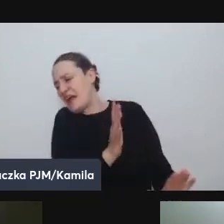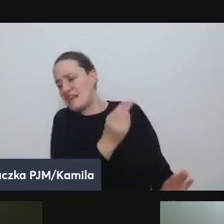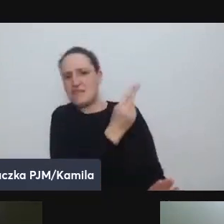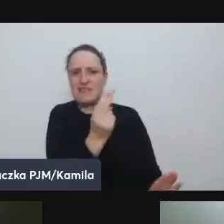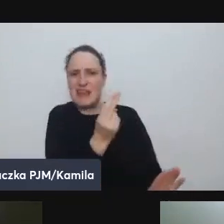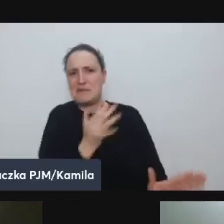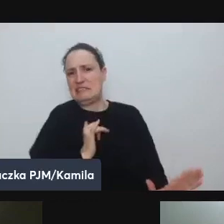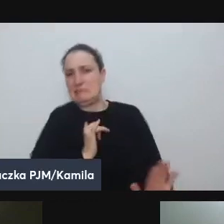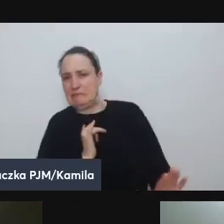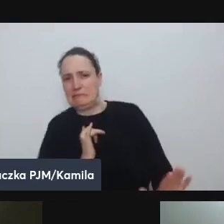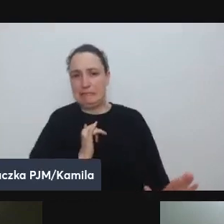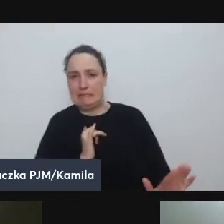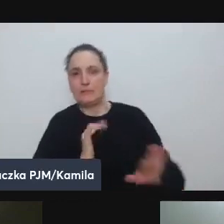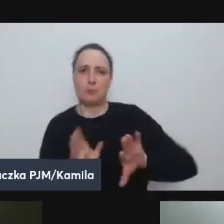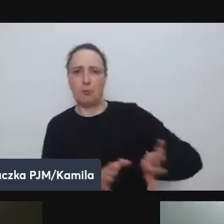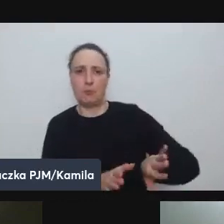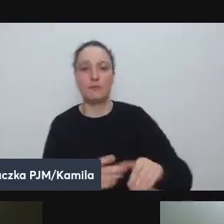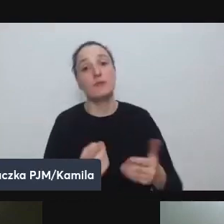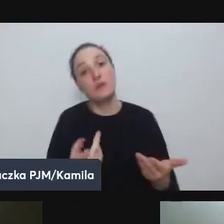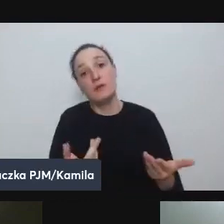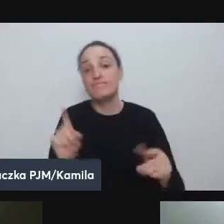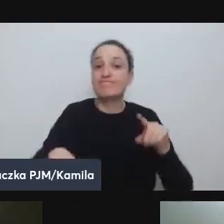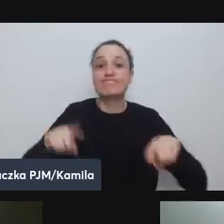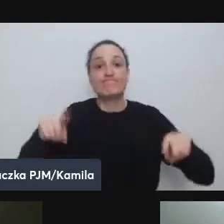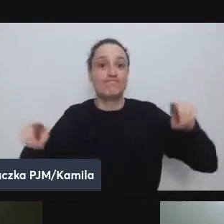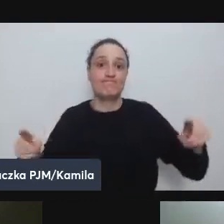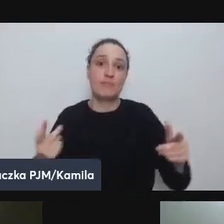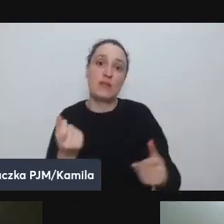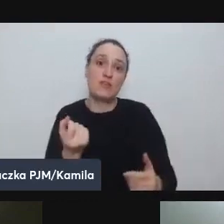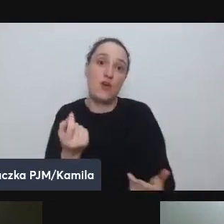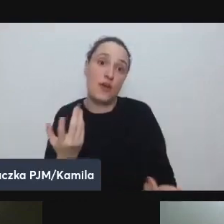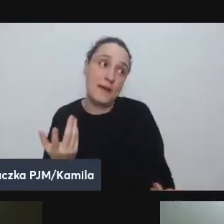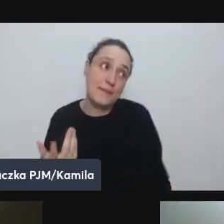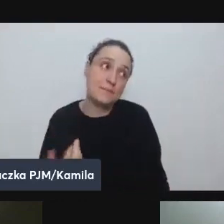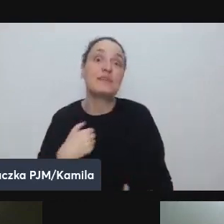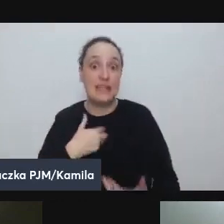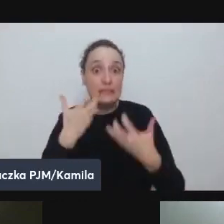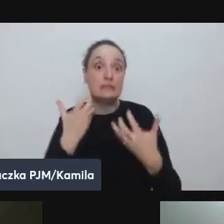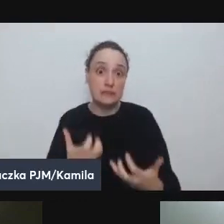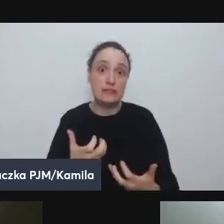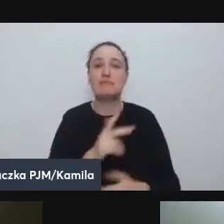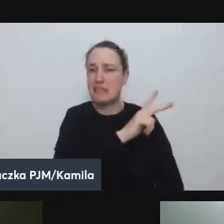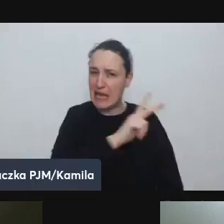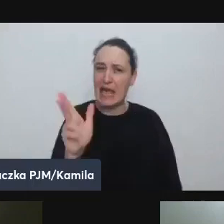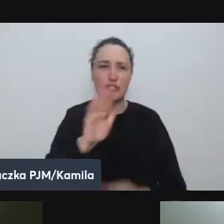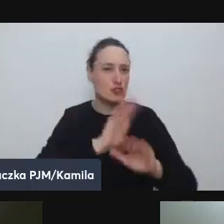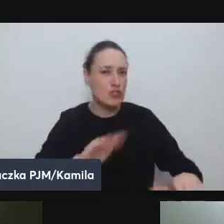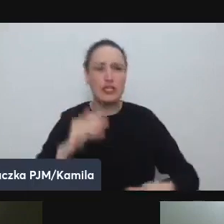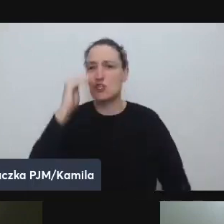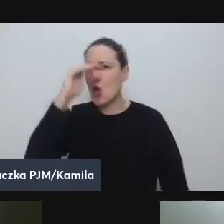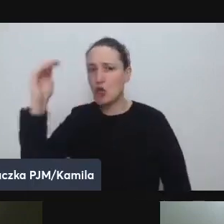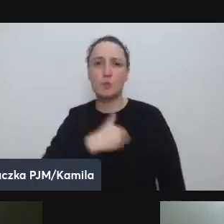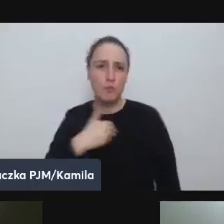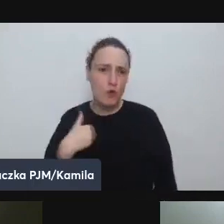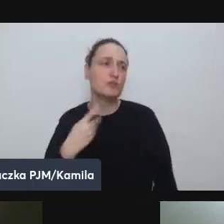z nim niezręcznie, nie? Więc ja mam takie trochę, że chciałabym, żeby wszystkie dzieci w Polsce i wszyscy dorośli w Polsce mieli